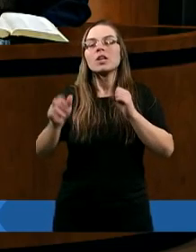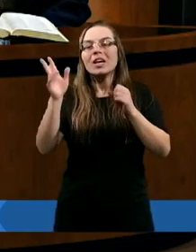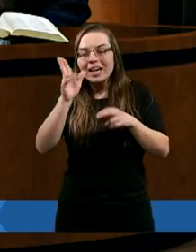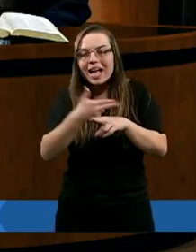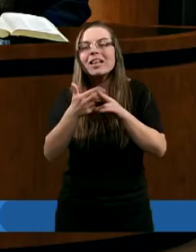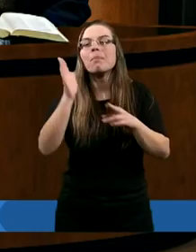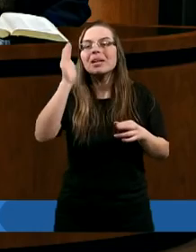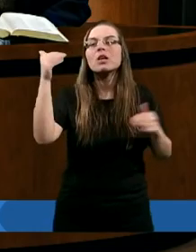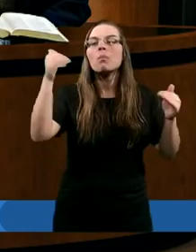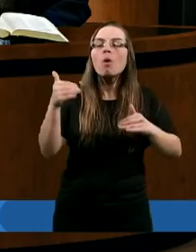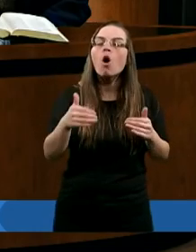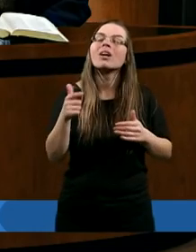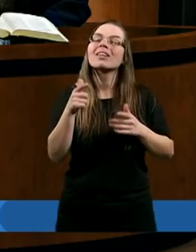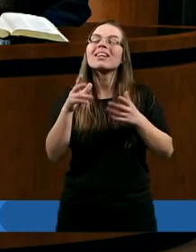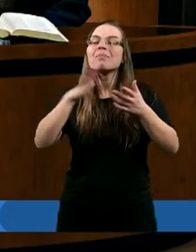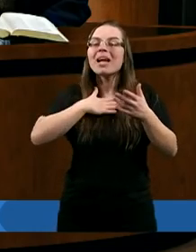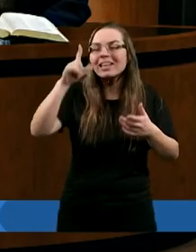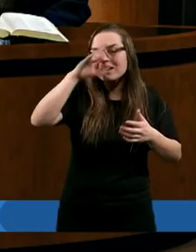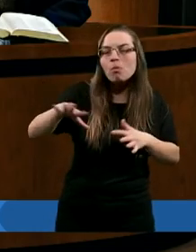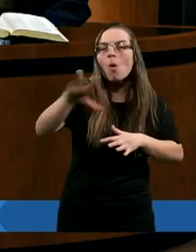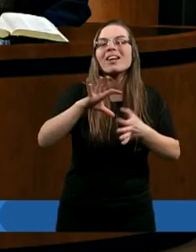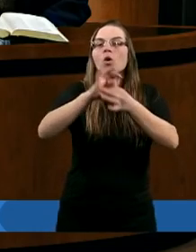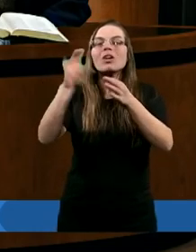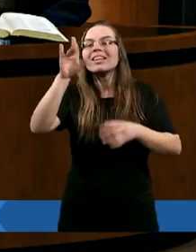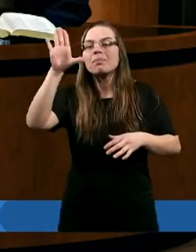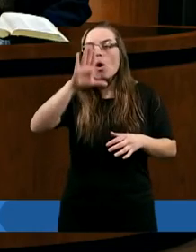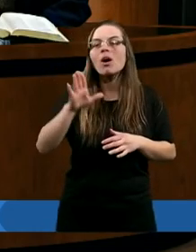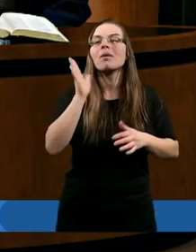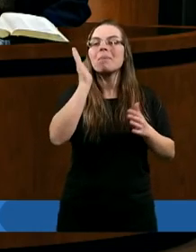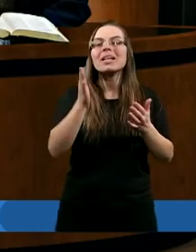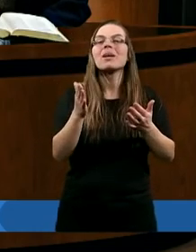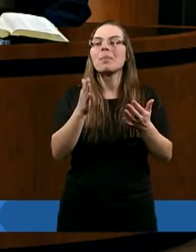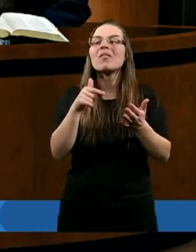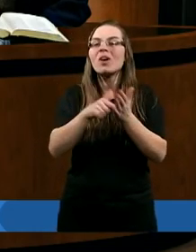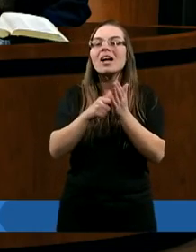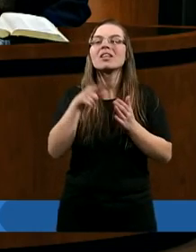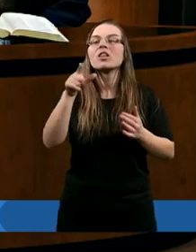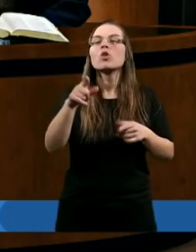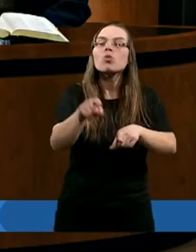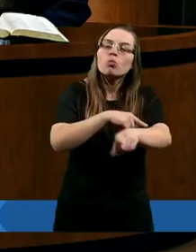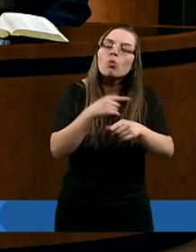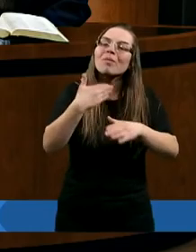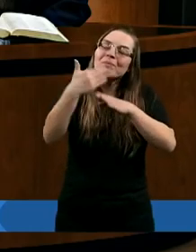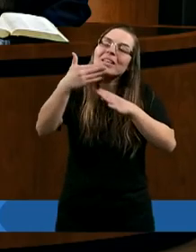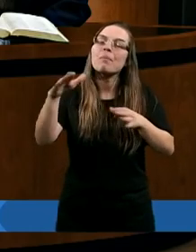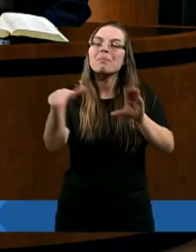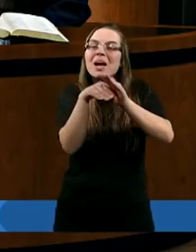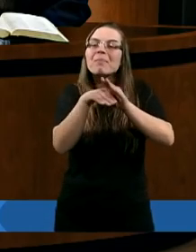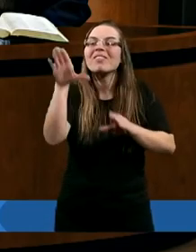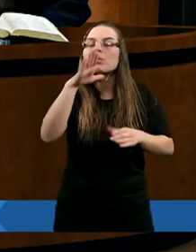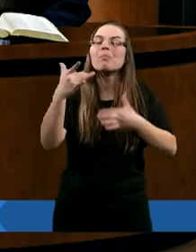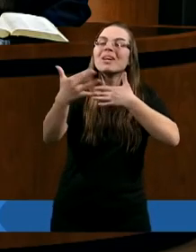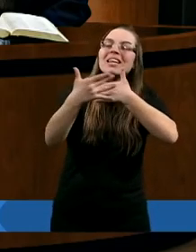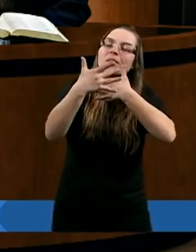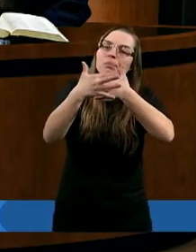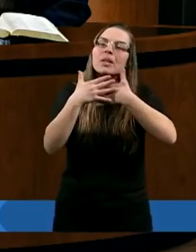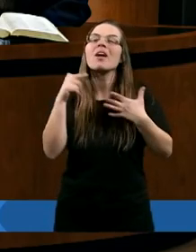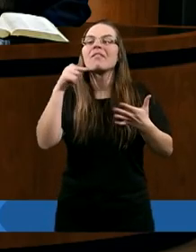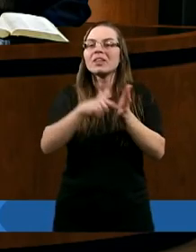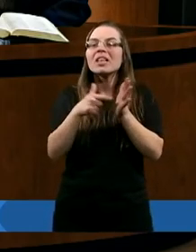będziemy mieć łączność z Bogiem bezpośrednio i będziemy coraz dłużej z Bogiem przebywać i coraz bliżej